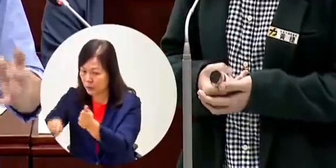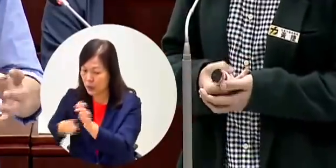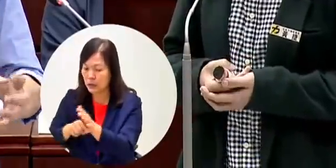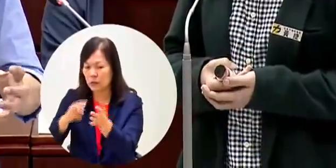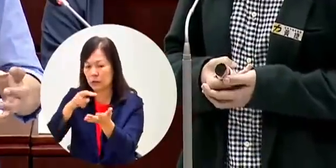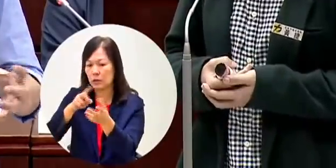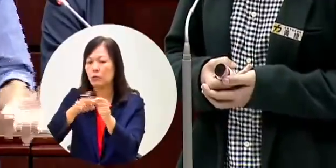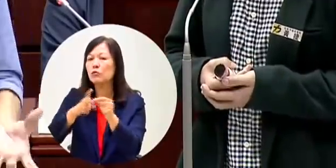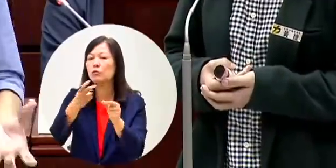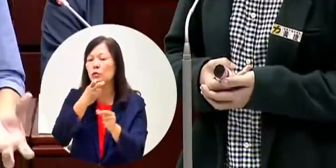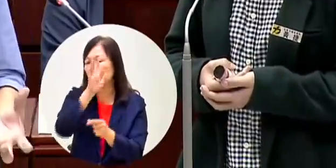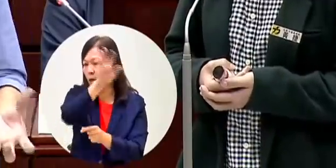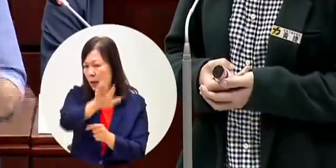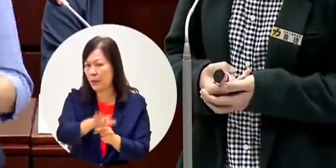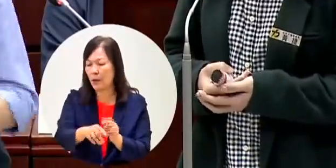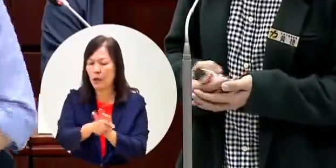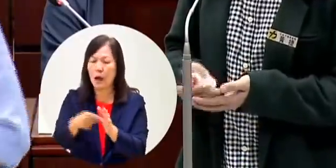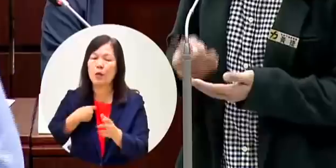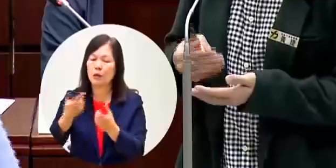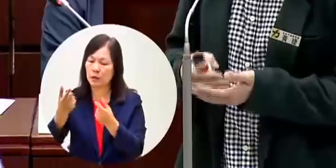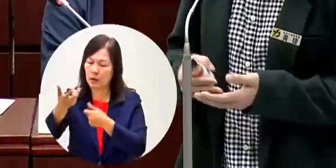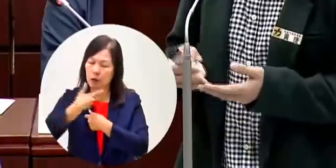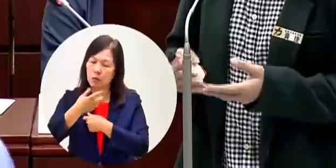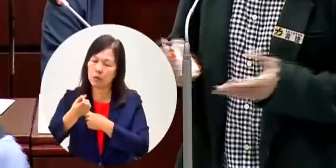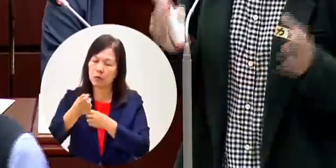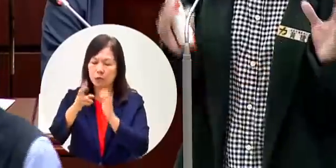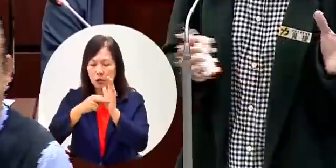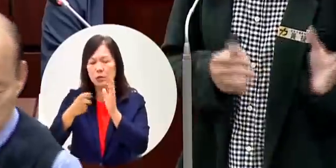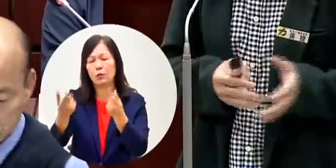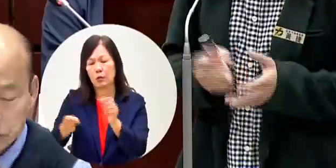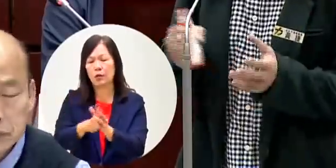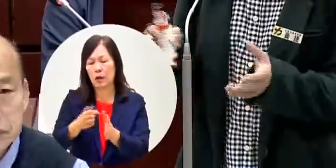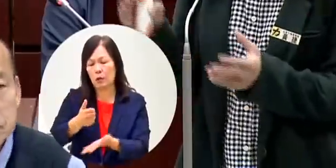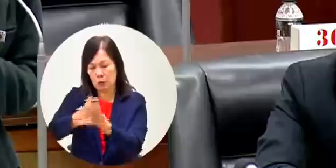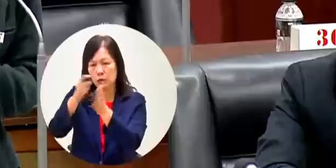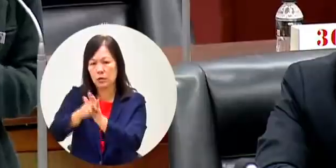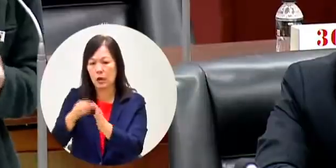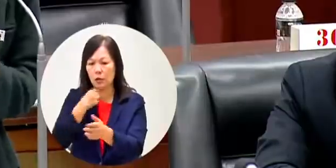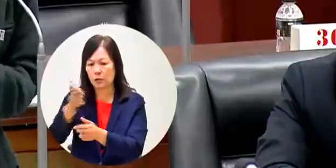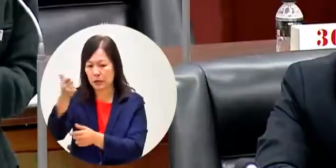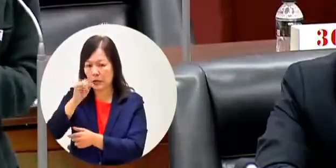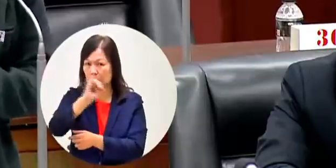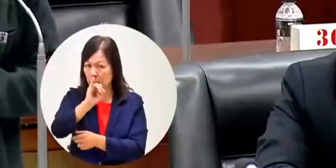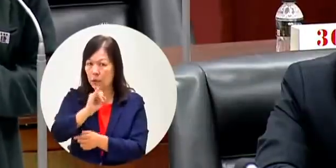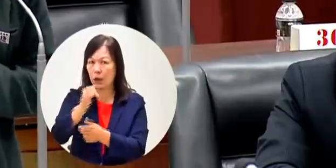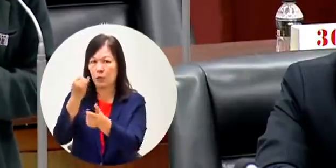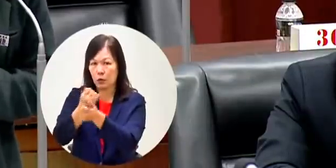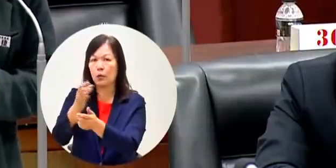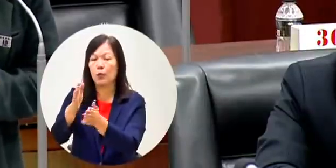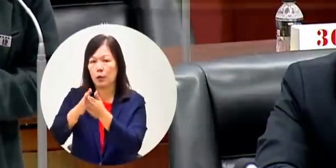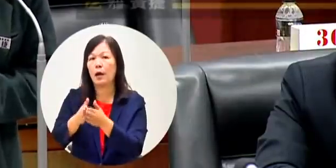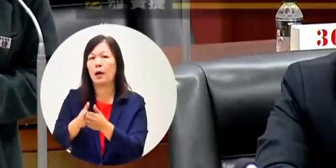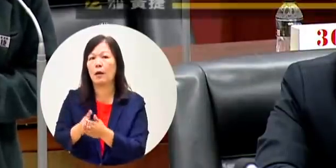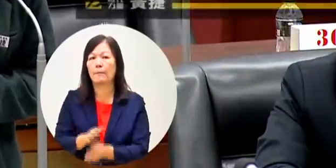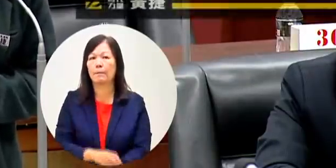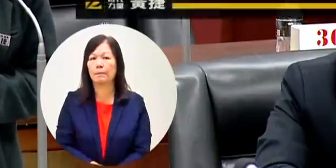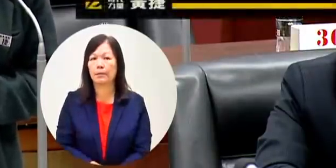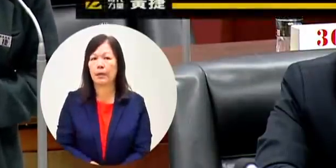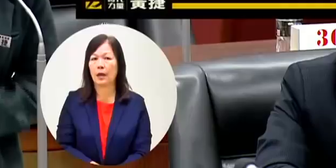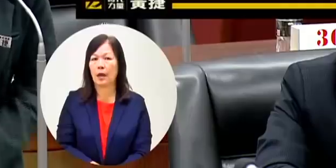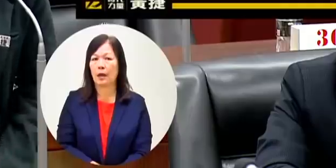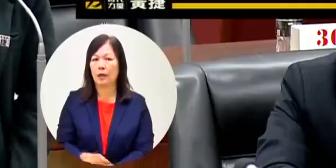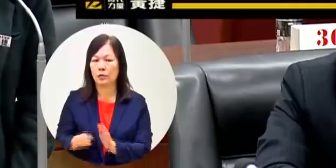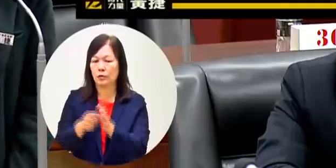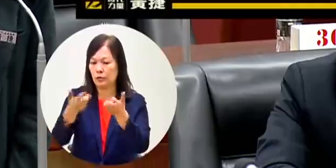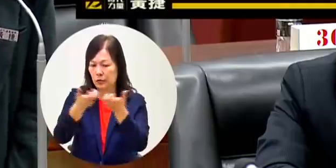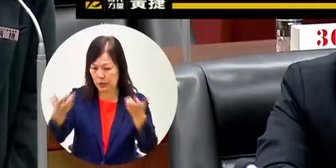这边我们还是尊重一夫一妻。 是，市长觉得就是同性就应该要跟异性恋之间应该要分开，是